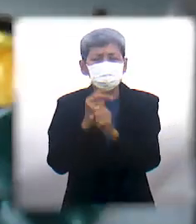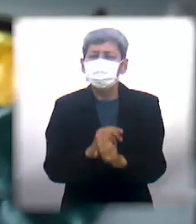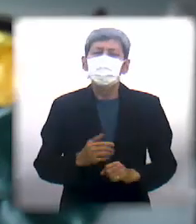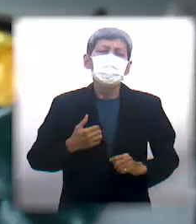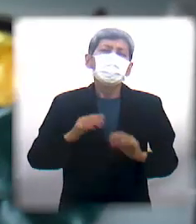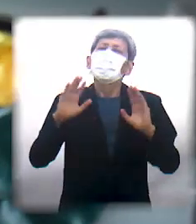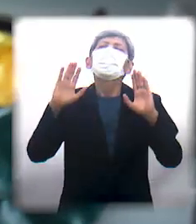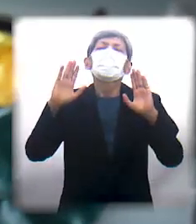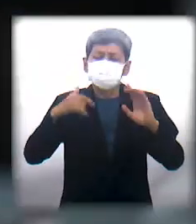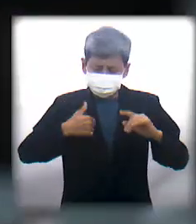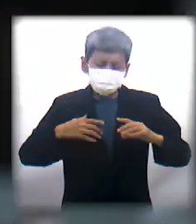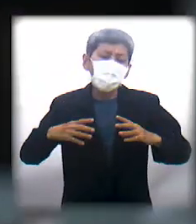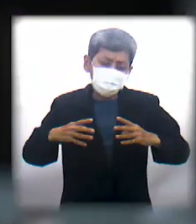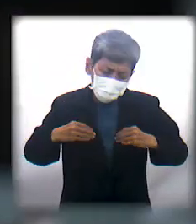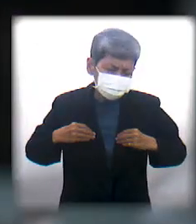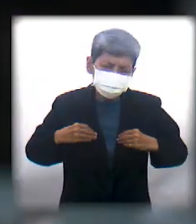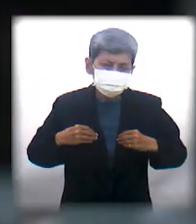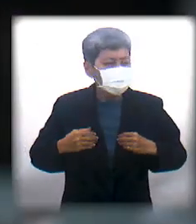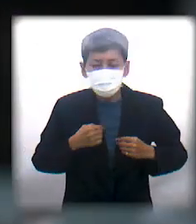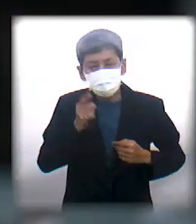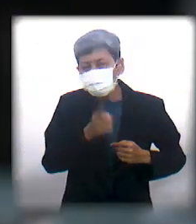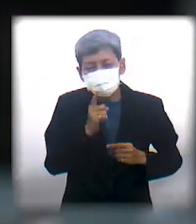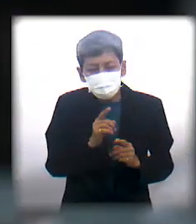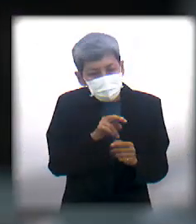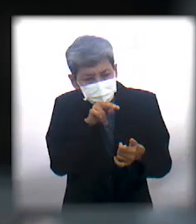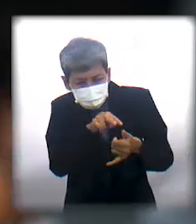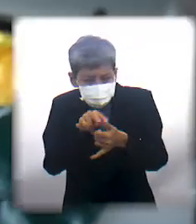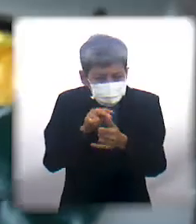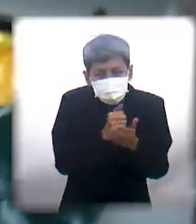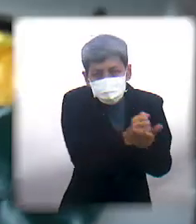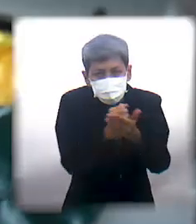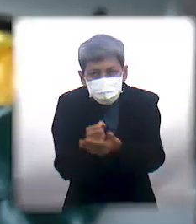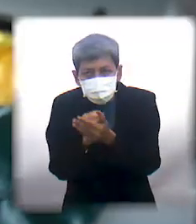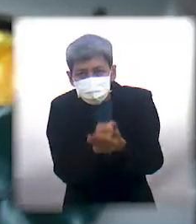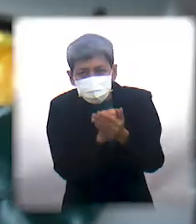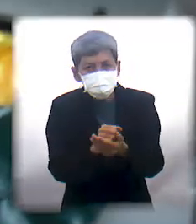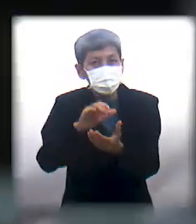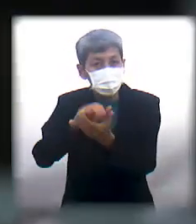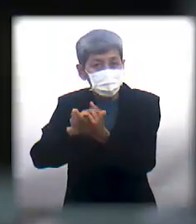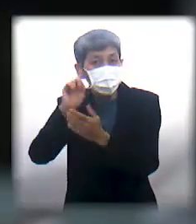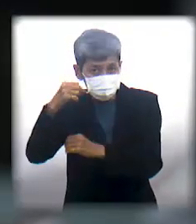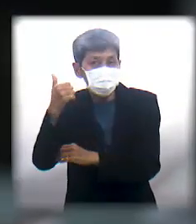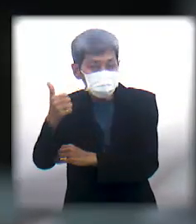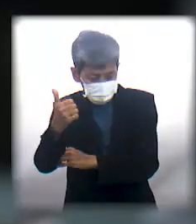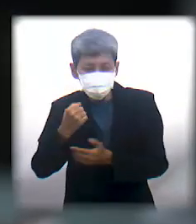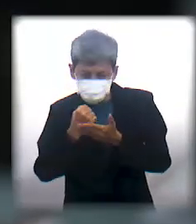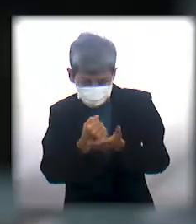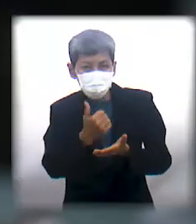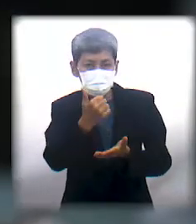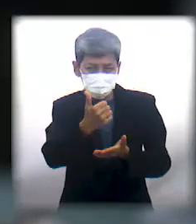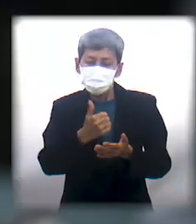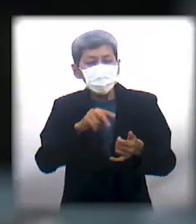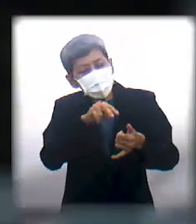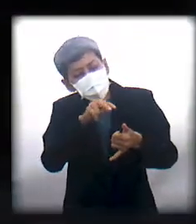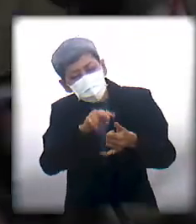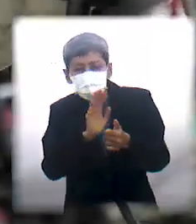ก็ต้องยอมรับสภาพแต่ก็ไม่เคยทิ้งเขาก็คอยดูแลแล้วก็มีภรรยาเขาก็ดีเขาไม่ทิ้งเขาก็ดู